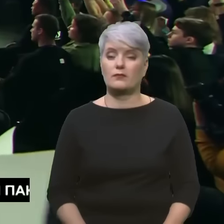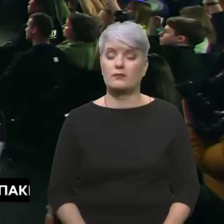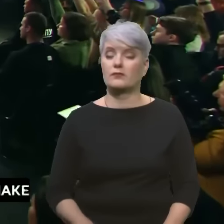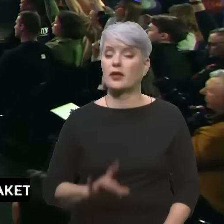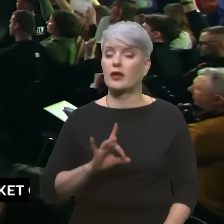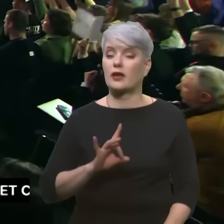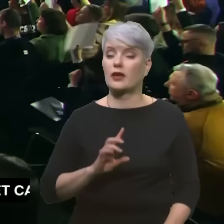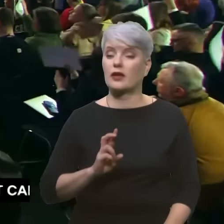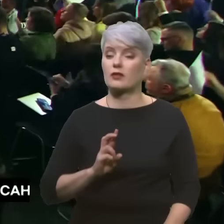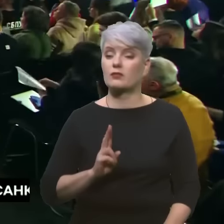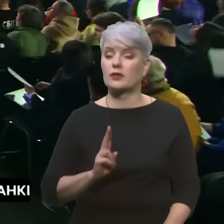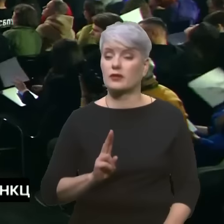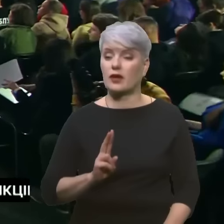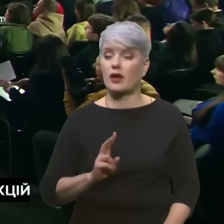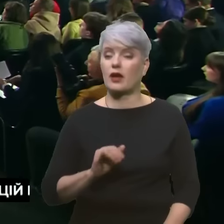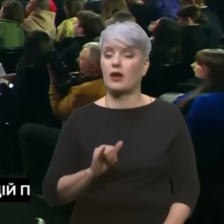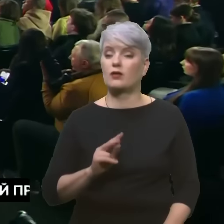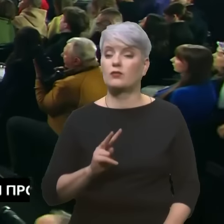РБК Україна, будь ласка.